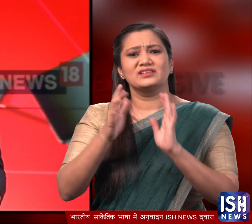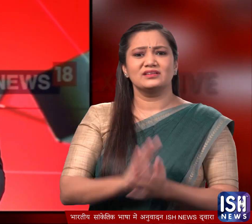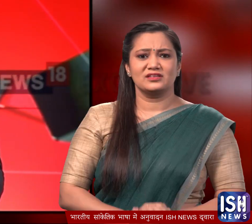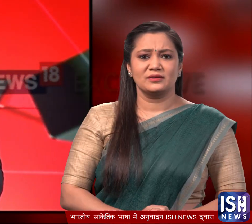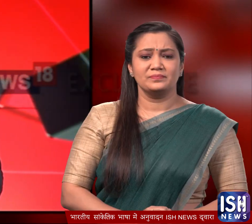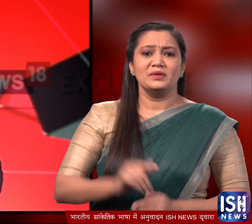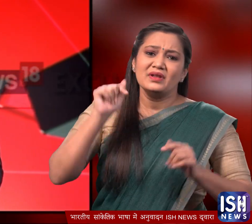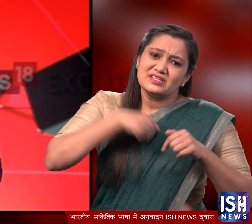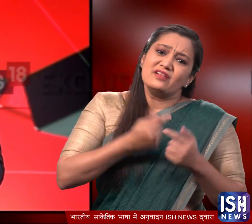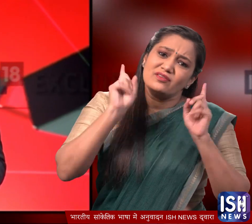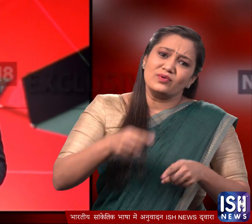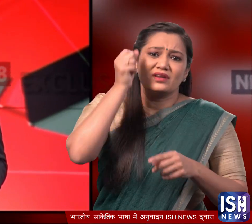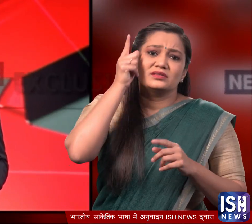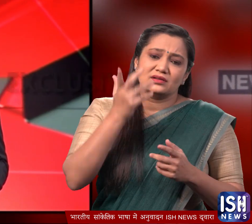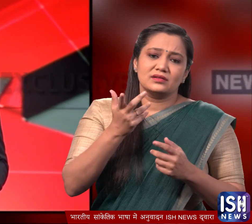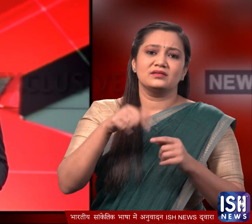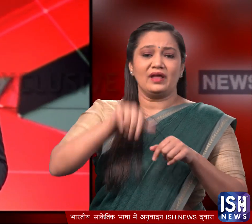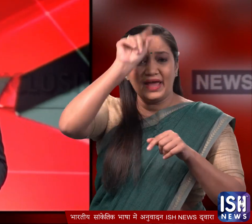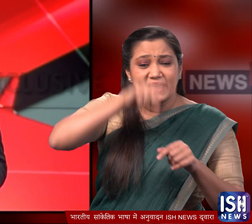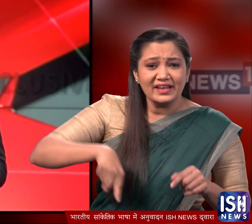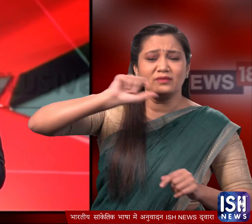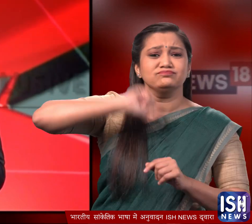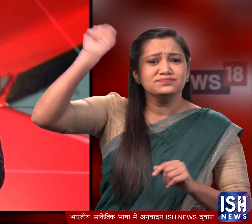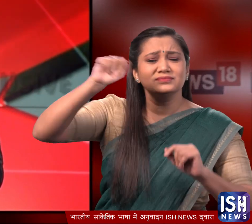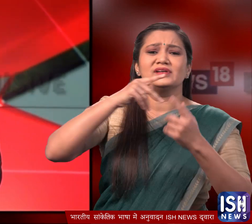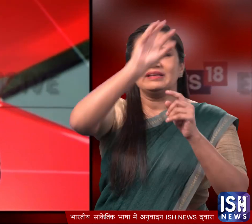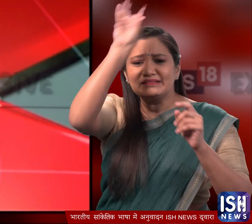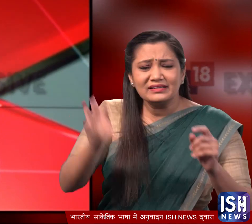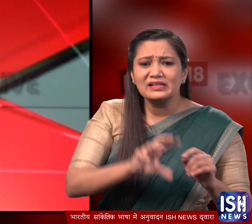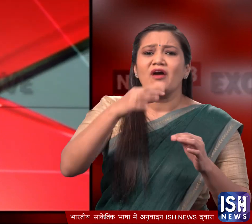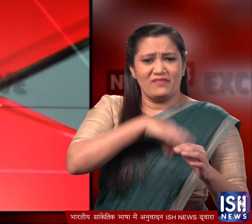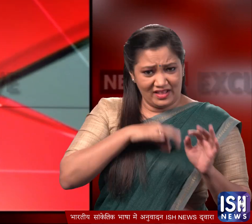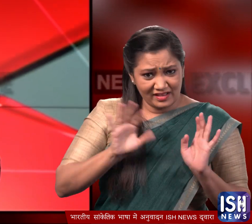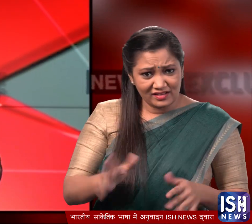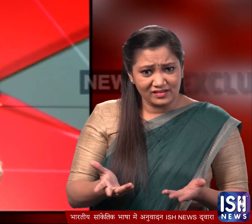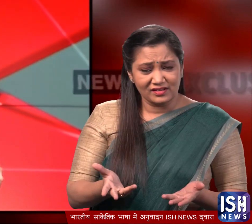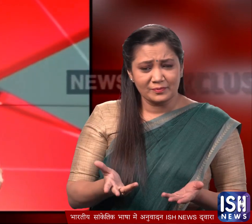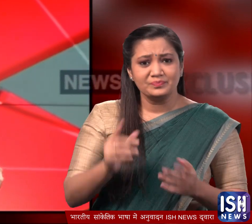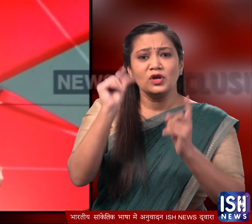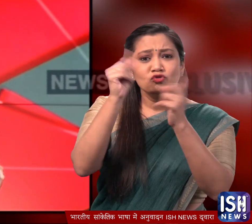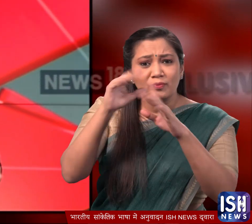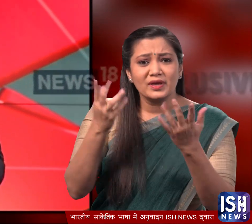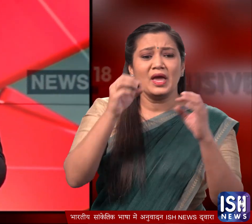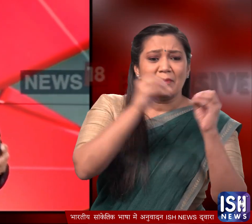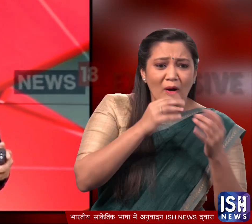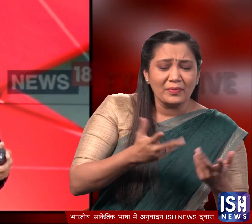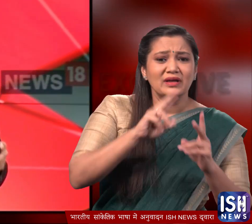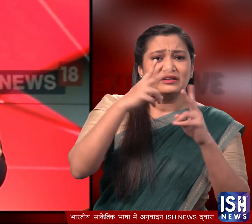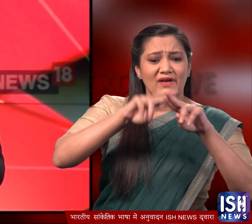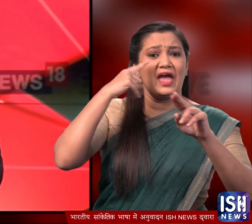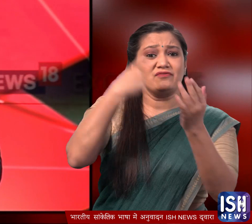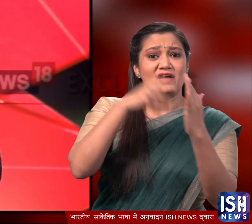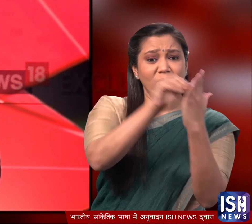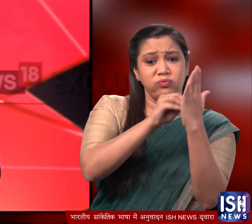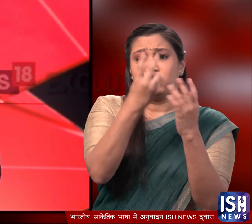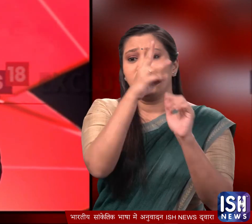भी सुधारने में जुटे हैं। अब हम लोगों को भी समझना होगा कि देश भर में हंगामा करने से किसी का कोई फायदा तो नहीं होने वाला। यूपी से लेकर